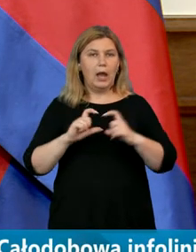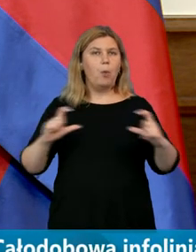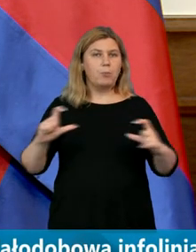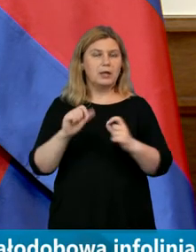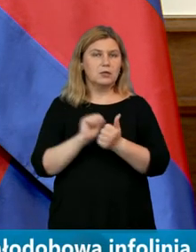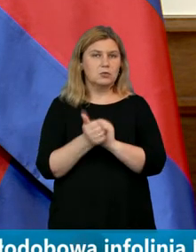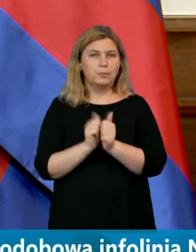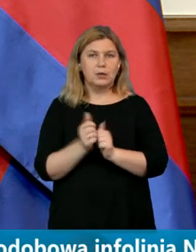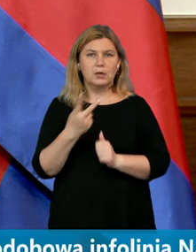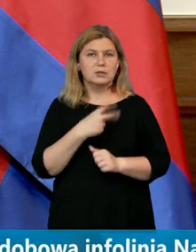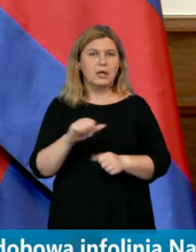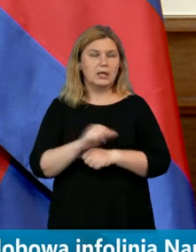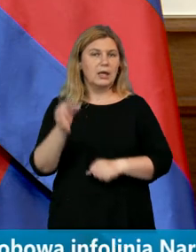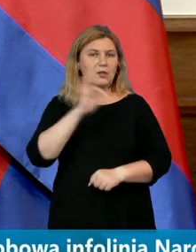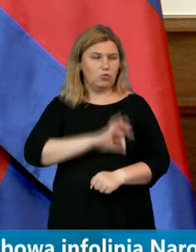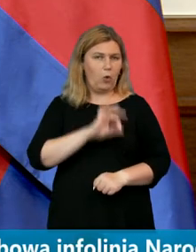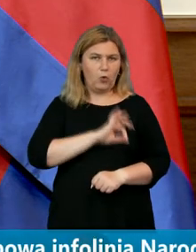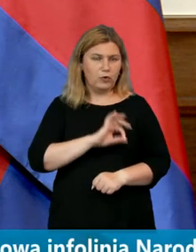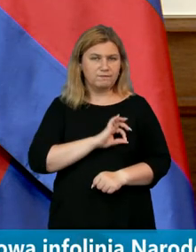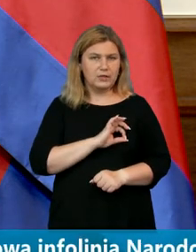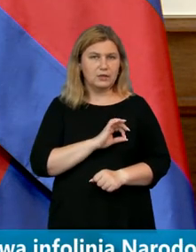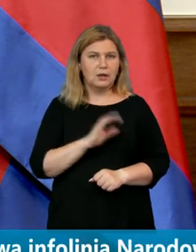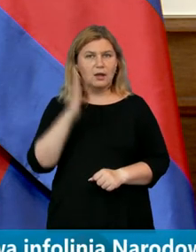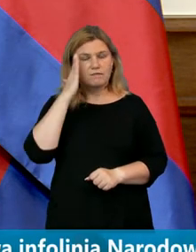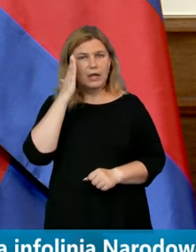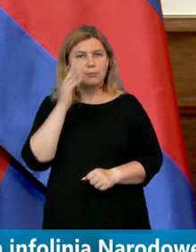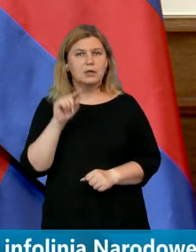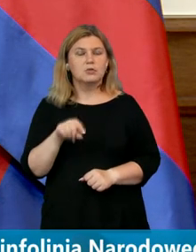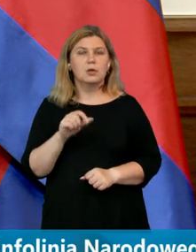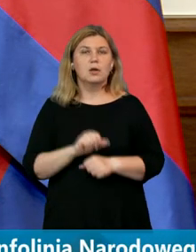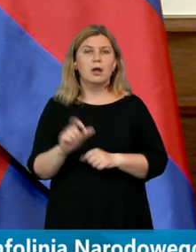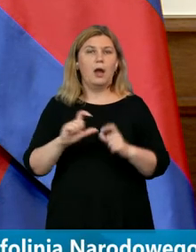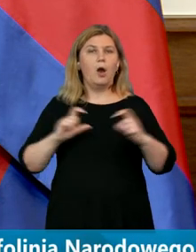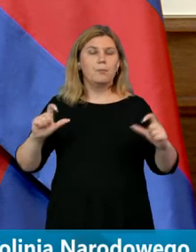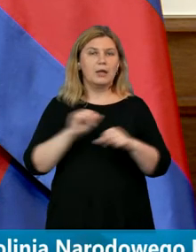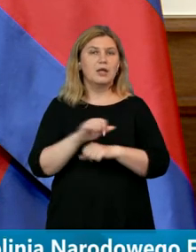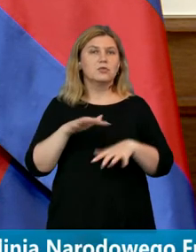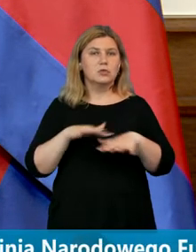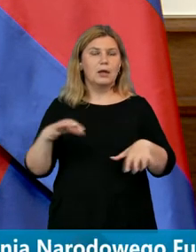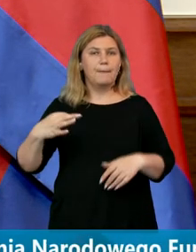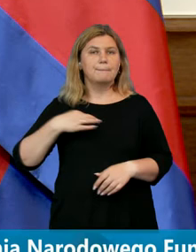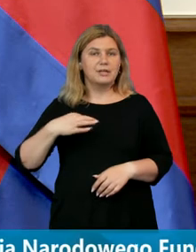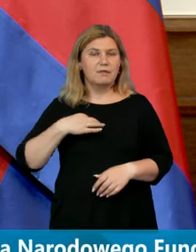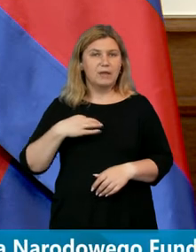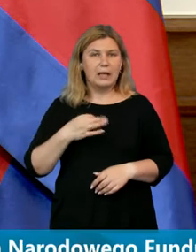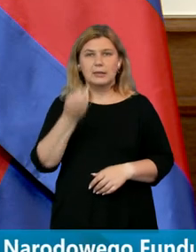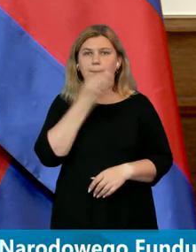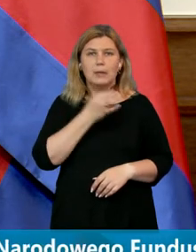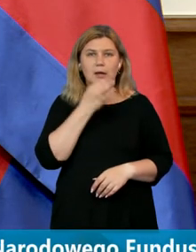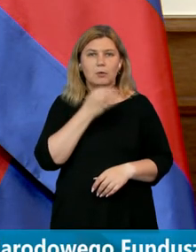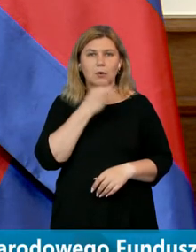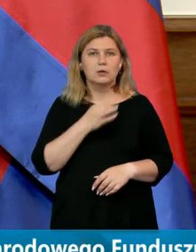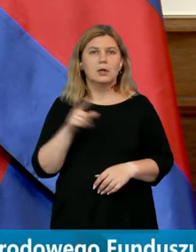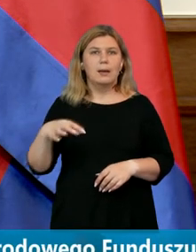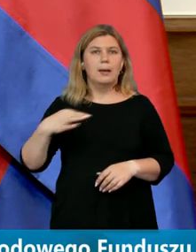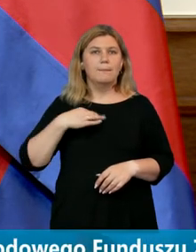są zbytnio dochodowe. Wiemy to, ponieważ tych obiektów w Szczecinie jest dużo, a prywatnych niewiele. I te